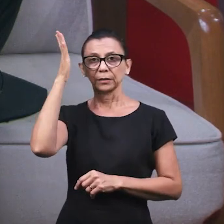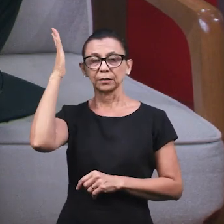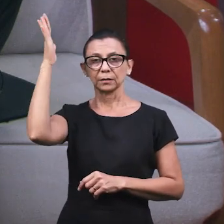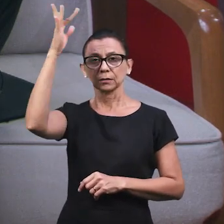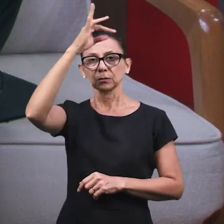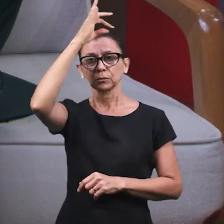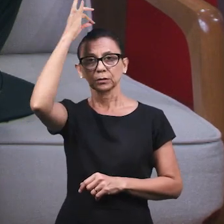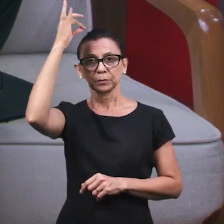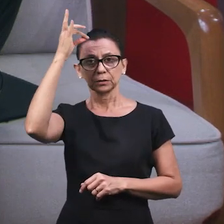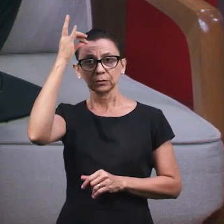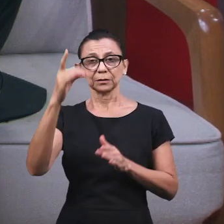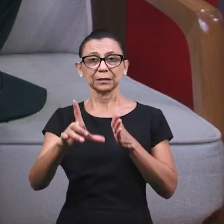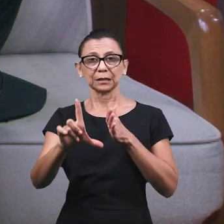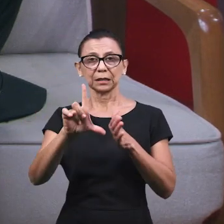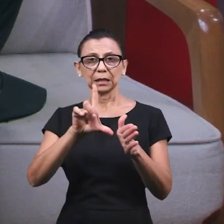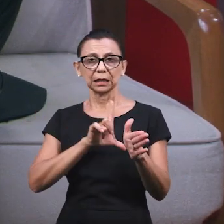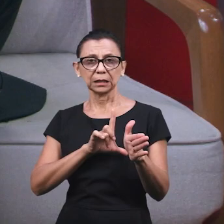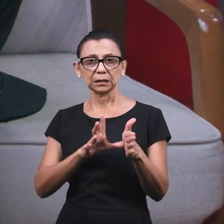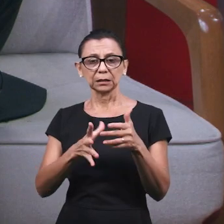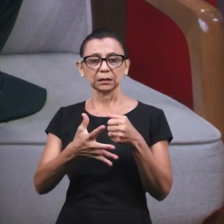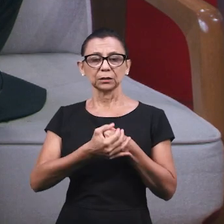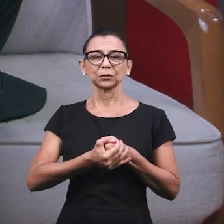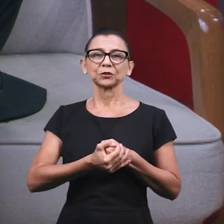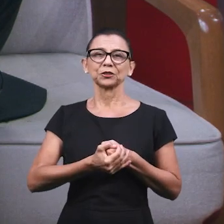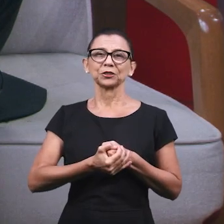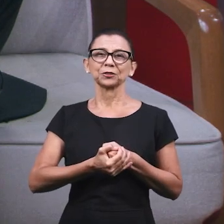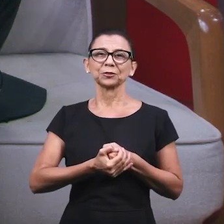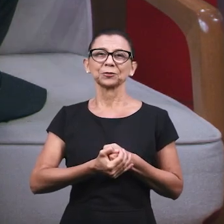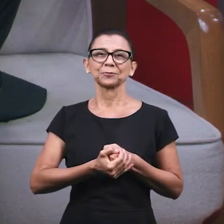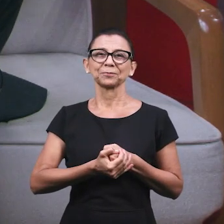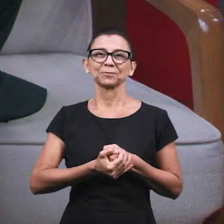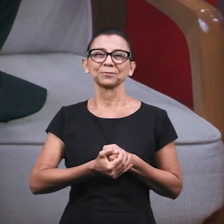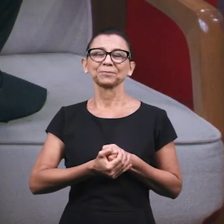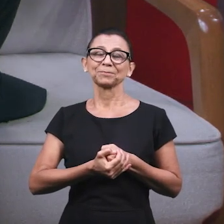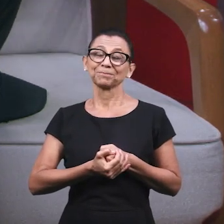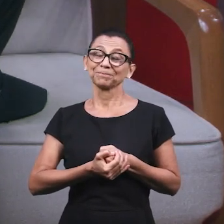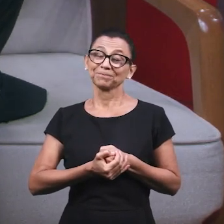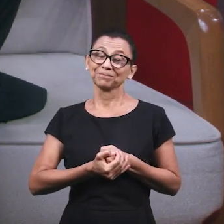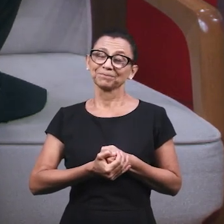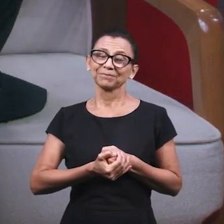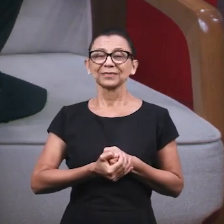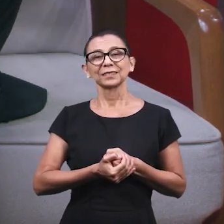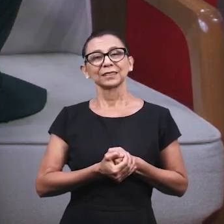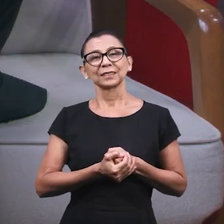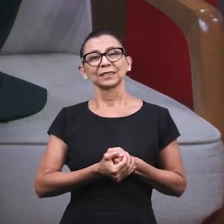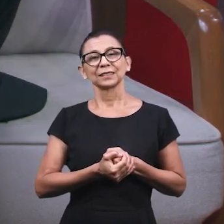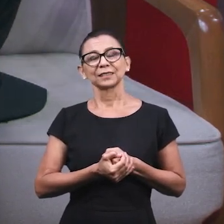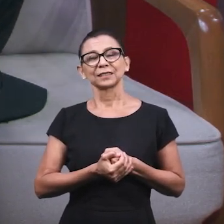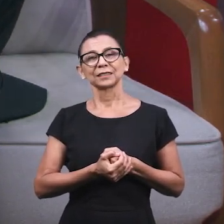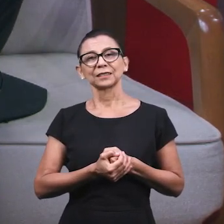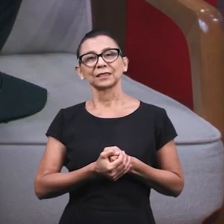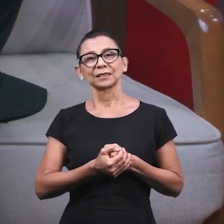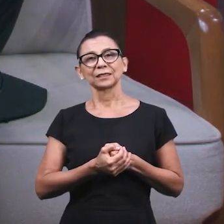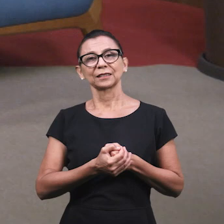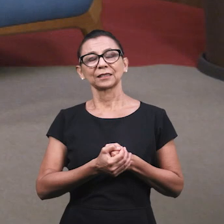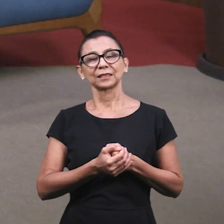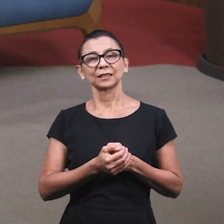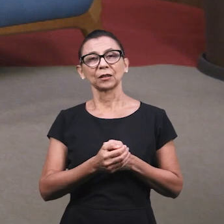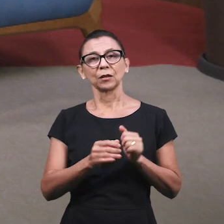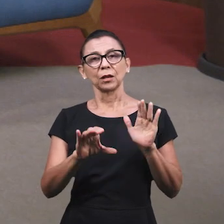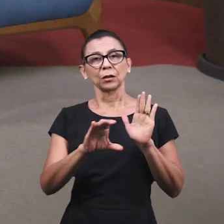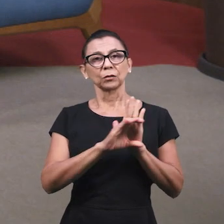qui était occulté, mais à travers, comme dit le texte, dans le